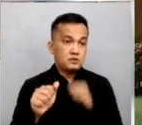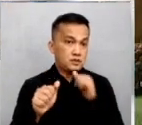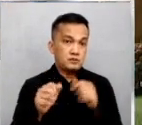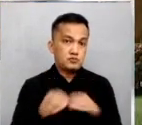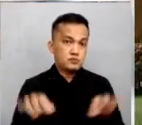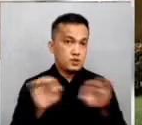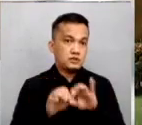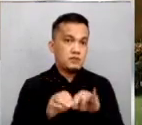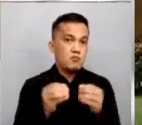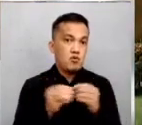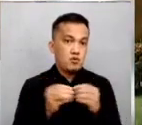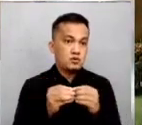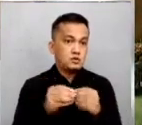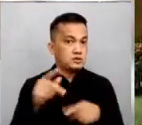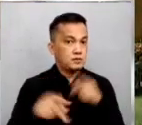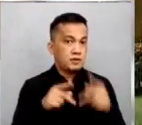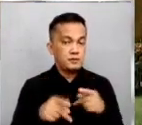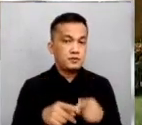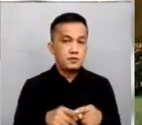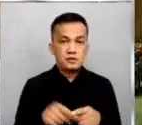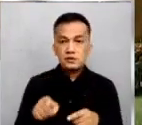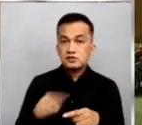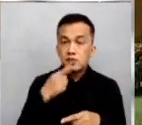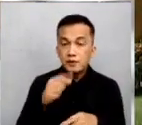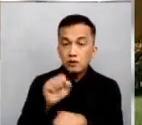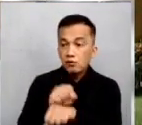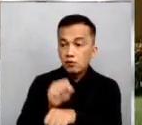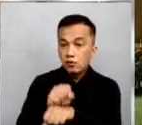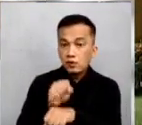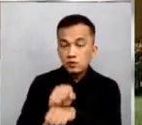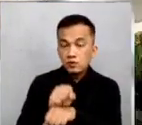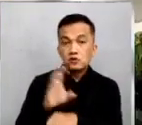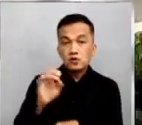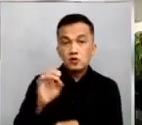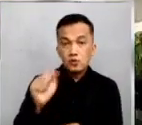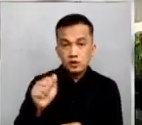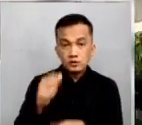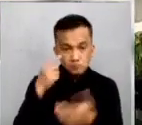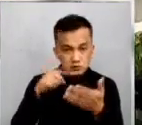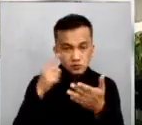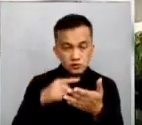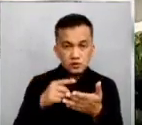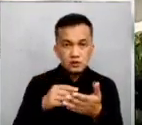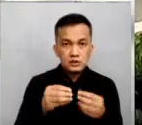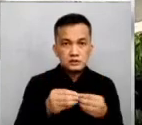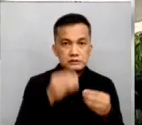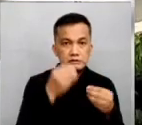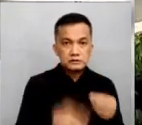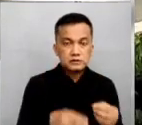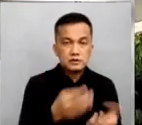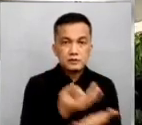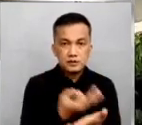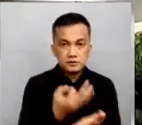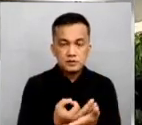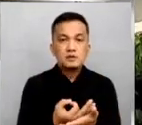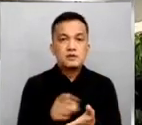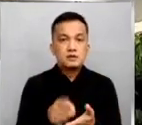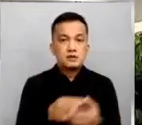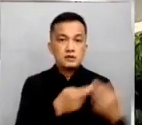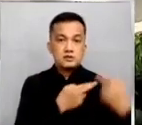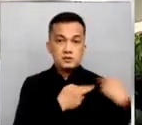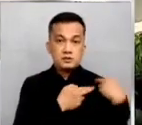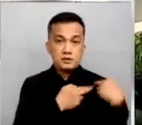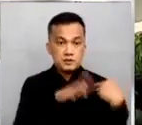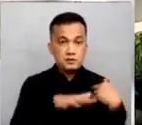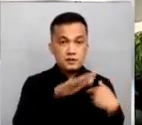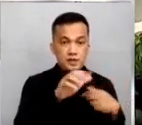Trabaho raw ng COA na siguruhing walang halagang napupunta sa hindi dapat kalagyan. At tungkulin naman daw ng mga ahensyang